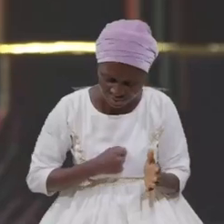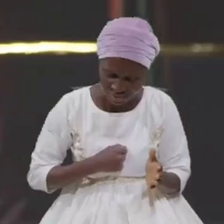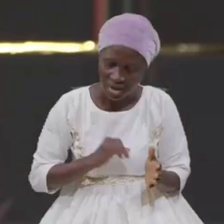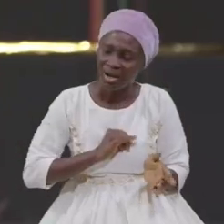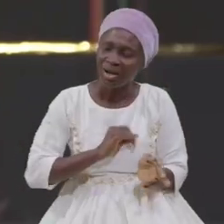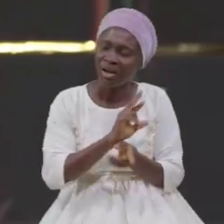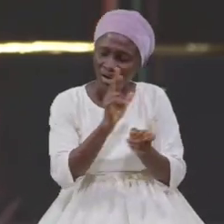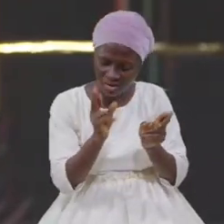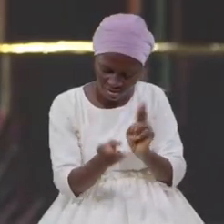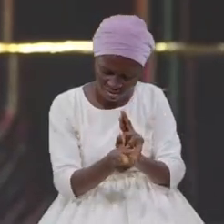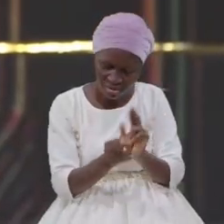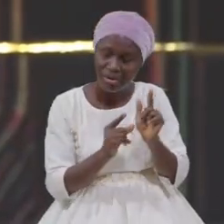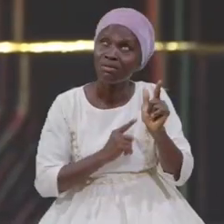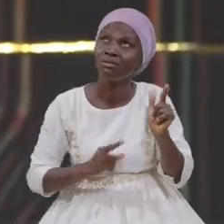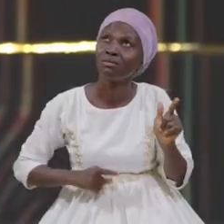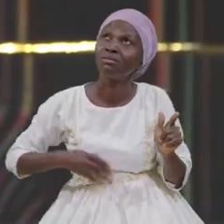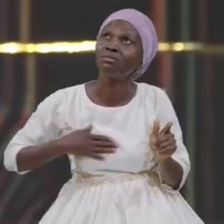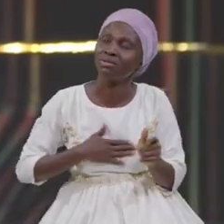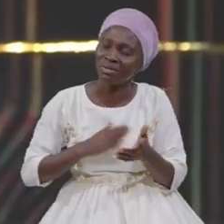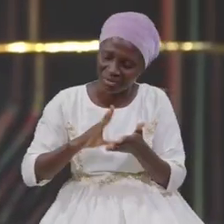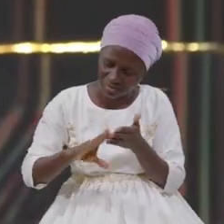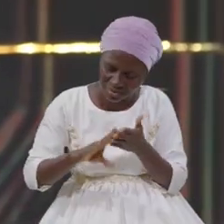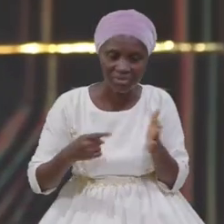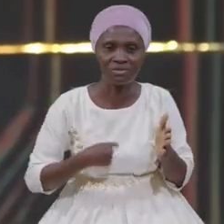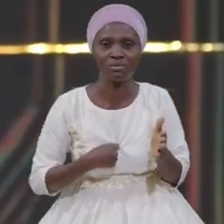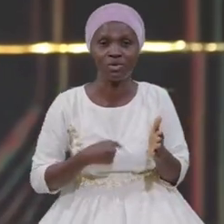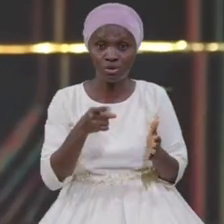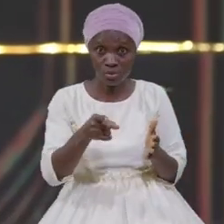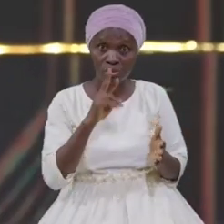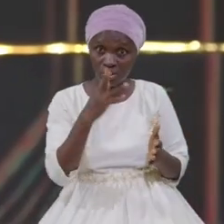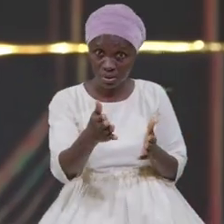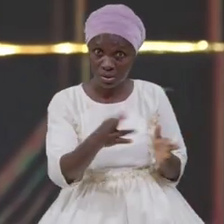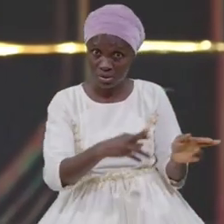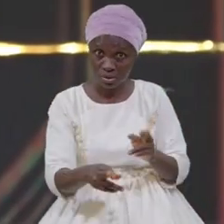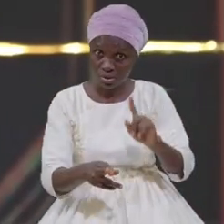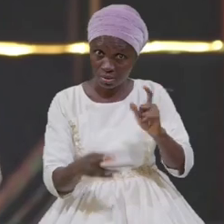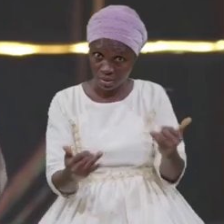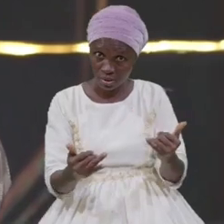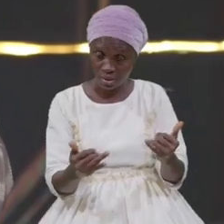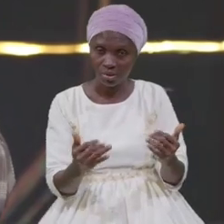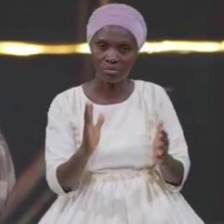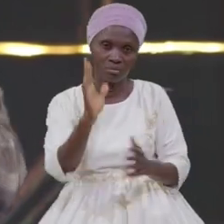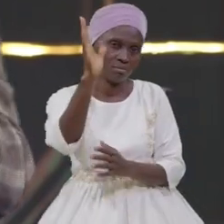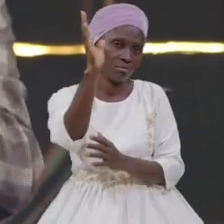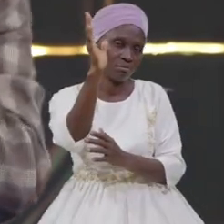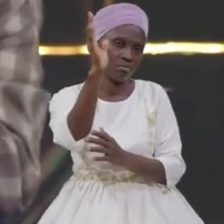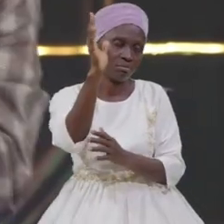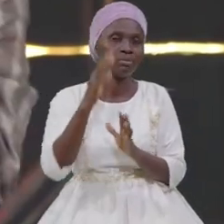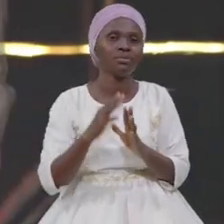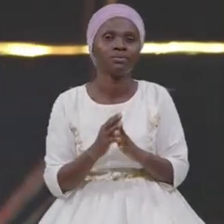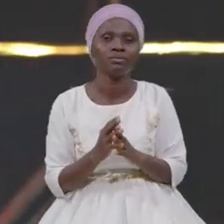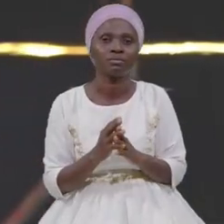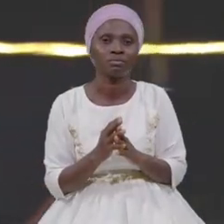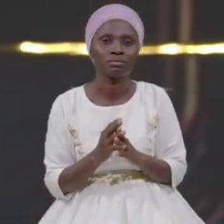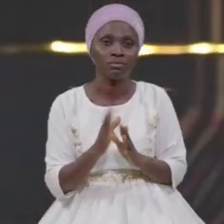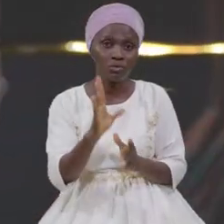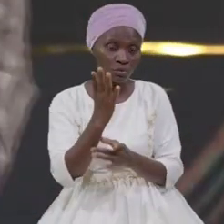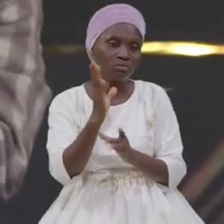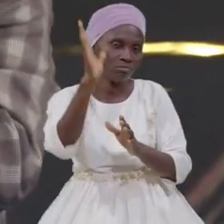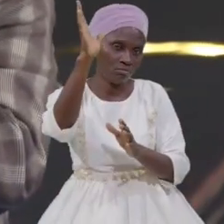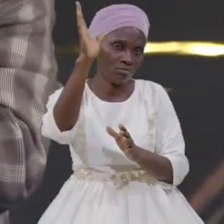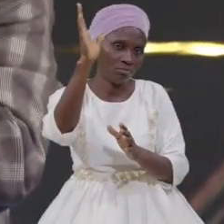me repens. Seigneur, pardonne-moi. N'importe où tu es, la tête baissée. Tu lèves